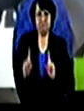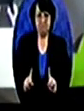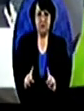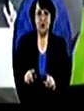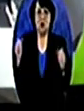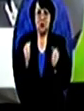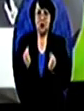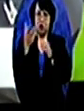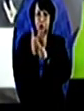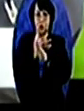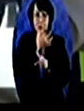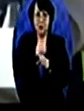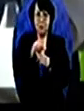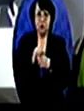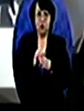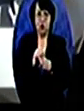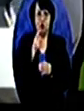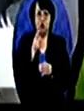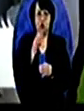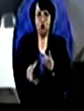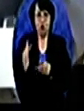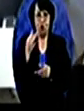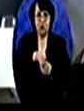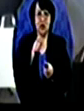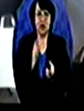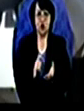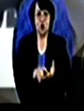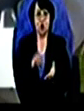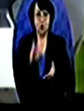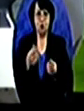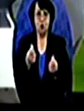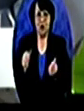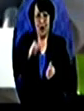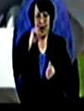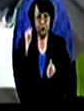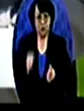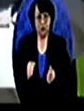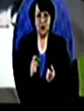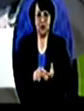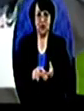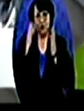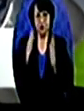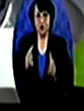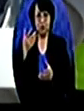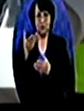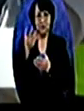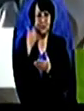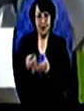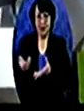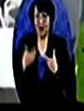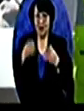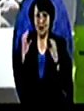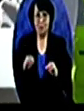бэлтгэл ажилласаа хий. Хөрөнгө оруулалт муулт гэдэг янз бүрийн хөрөнгөтэй хөрөнгө оруулалтын мөнгө төрөхөд асуудлууд түрүү ярьсан шүү, тийм ээ. Тэр асуудлууд сайттайгаа сайн